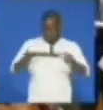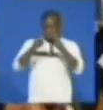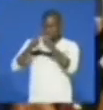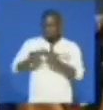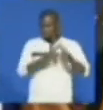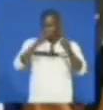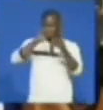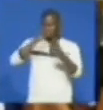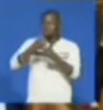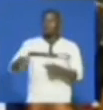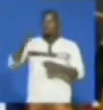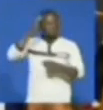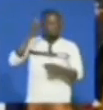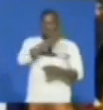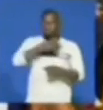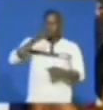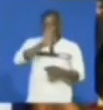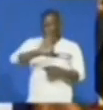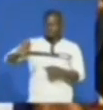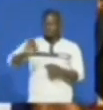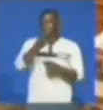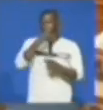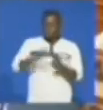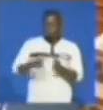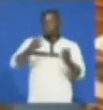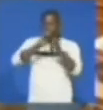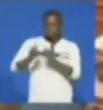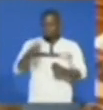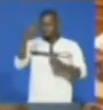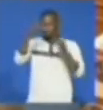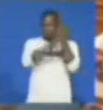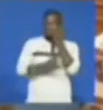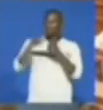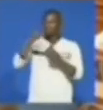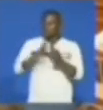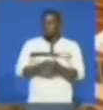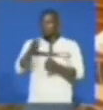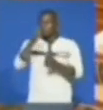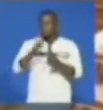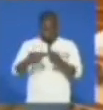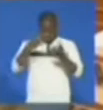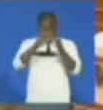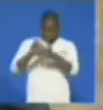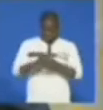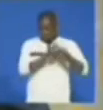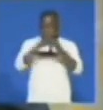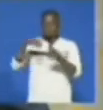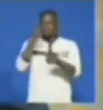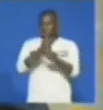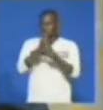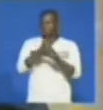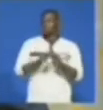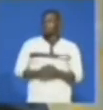Burkina Faso. Une relation bilatérale qui tisse sa toile sur des chantiers communs de coopération. Nous avons aussi comme